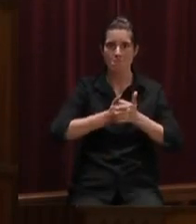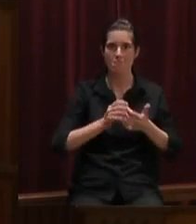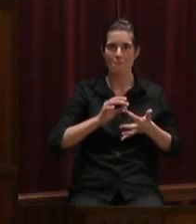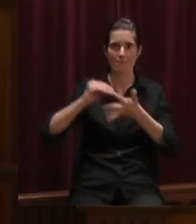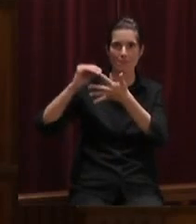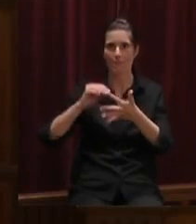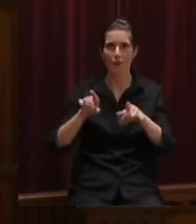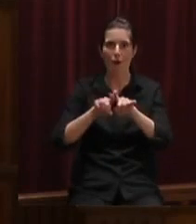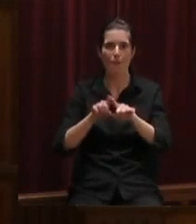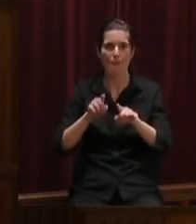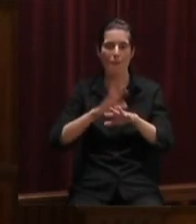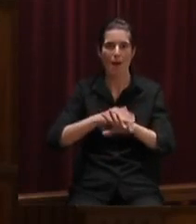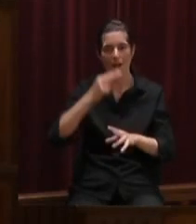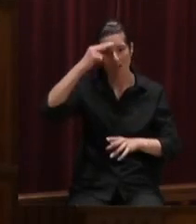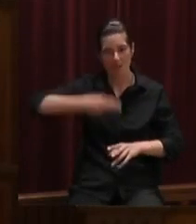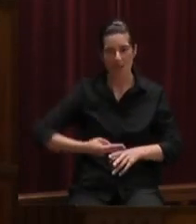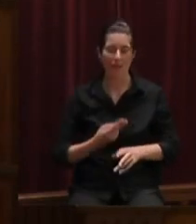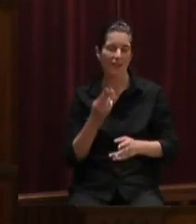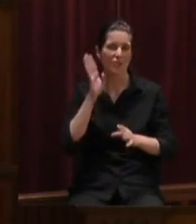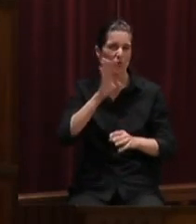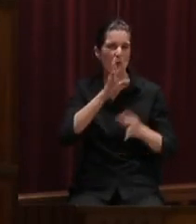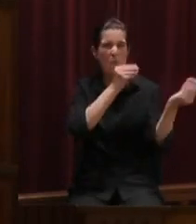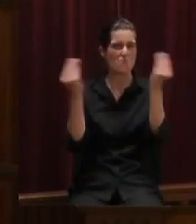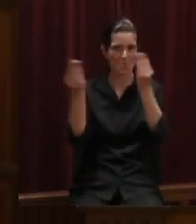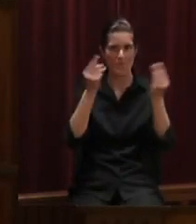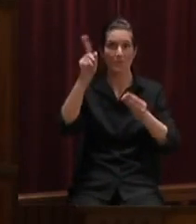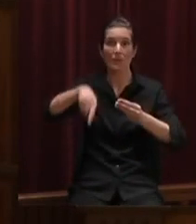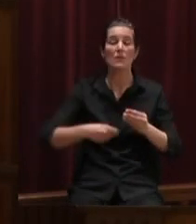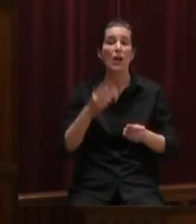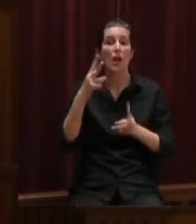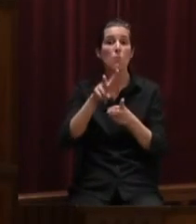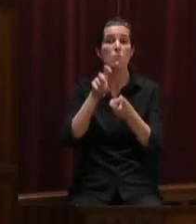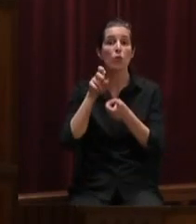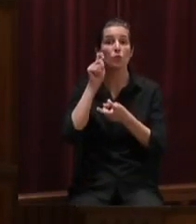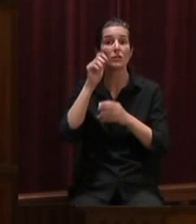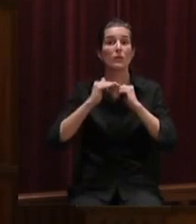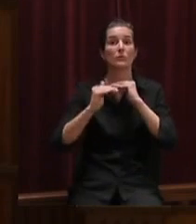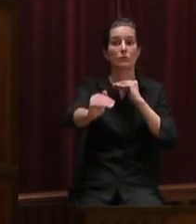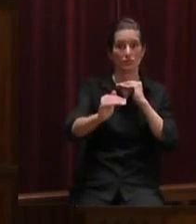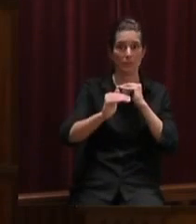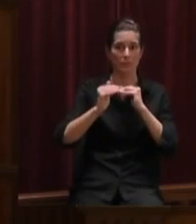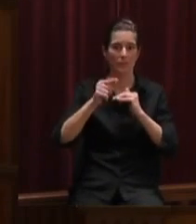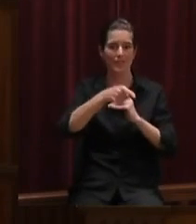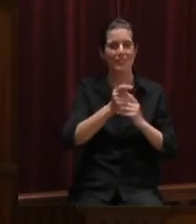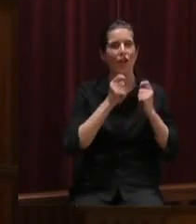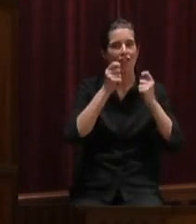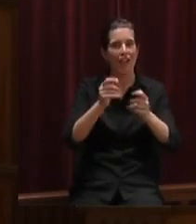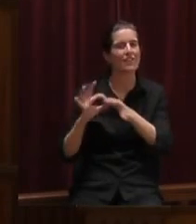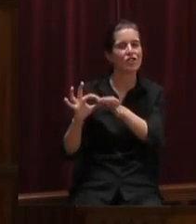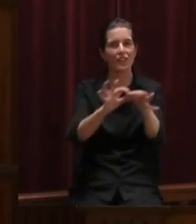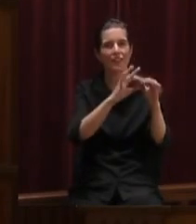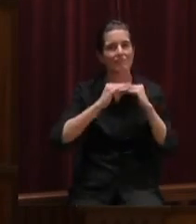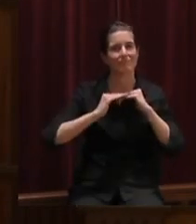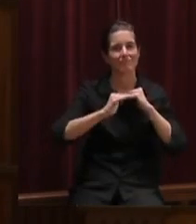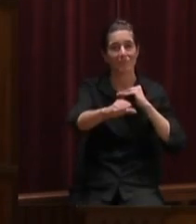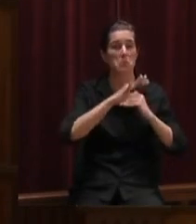el canvi climàtic i la contaminació. Hem activat un impost de turisme sostenible, una eina de solidaritat i equilibri que ens permet